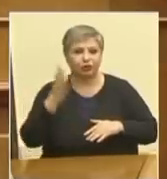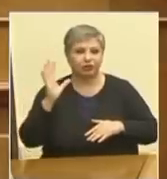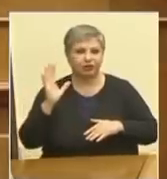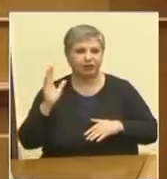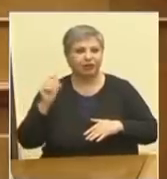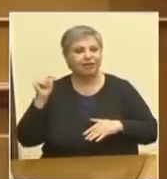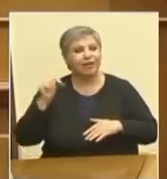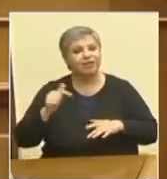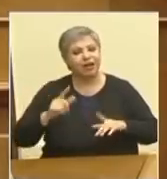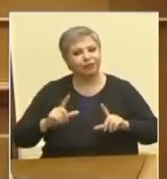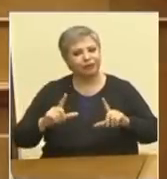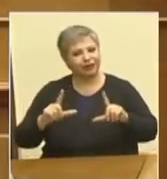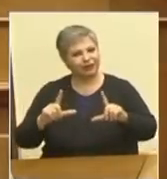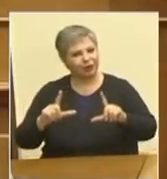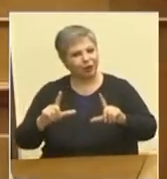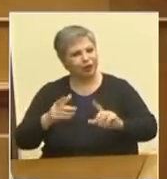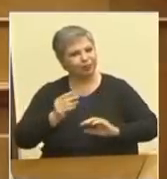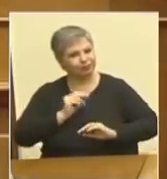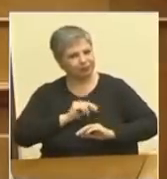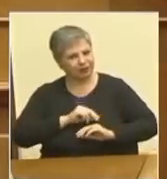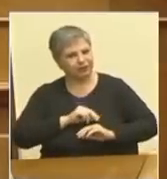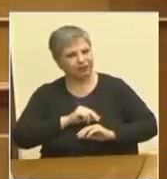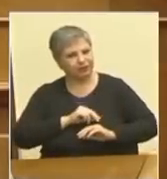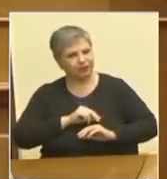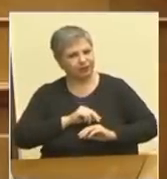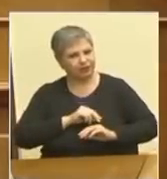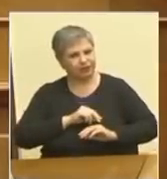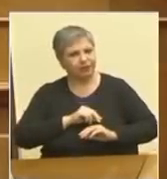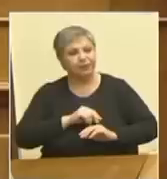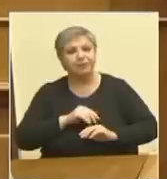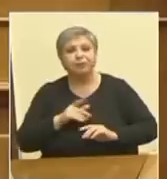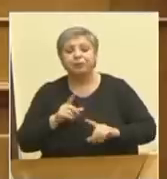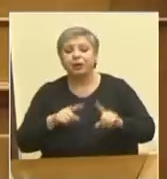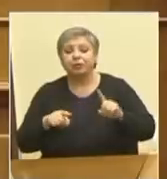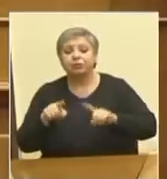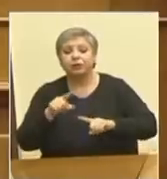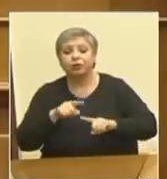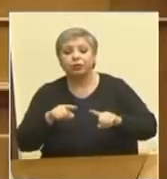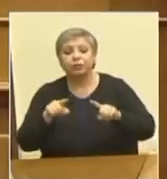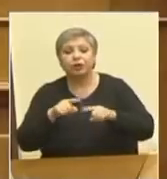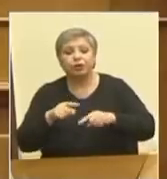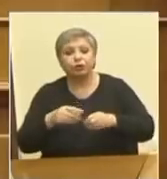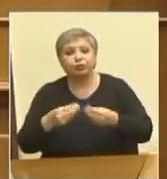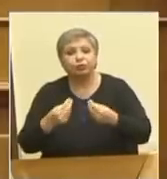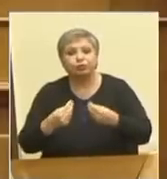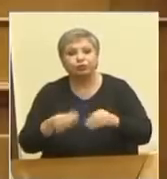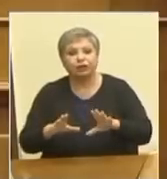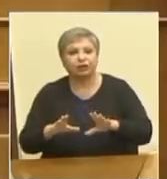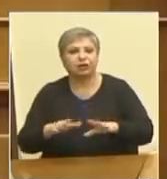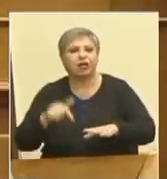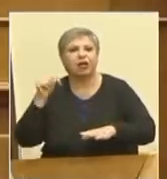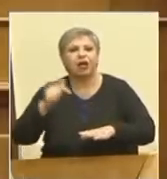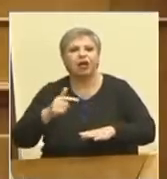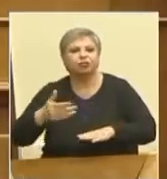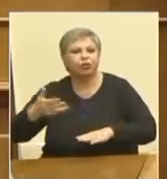αυτό το αφήγημα. Και βέβαια το ποιος συνεχίζει τις χειρότερες εκφάνσεις της